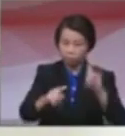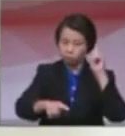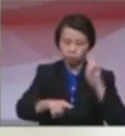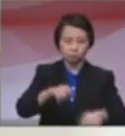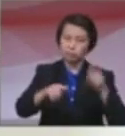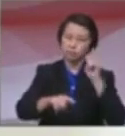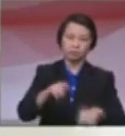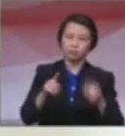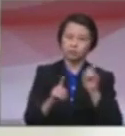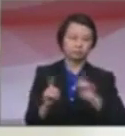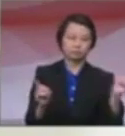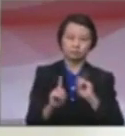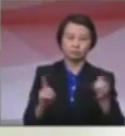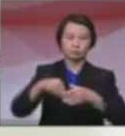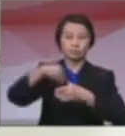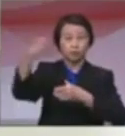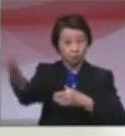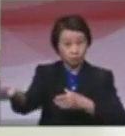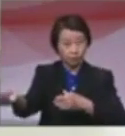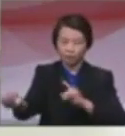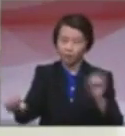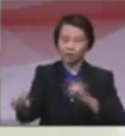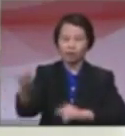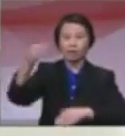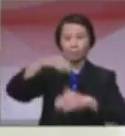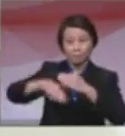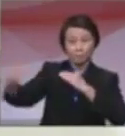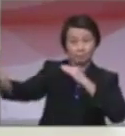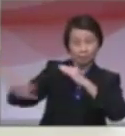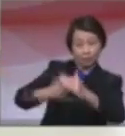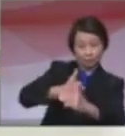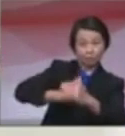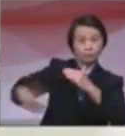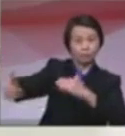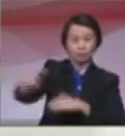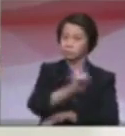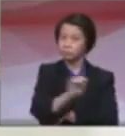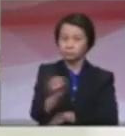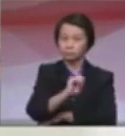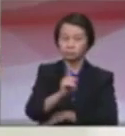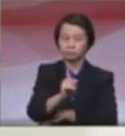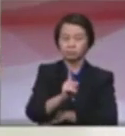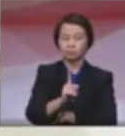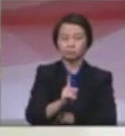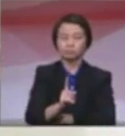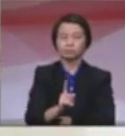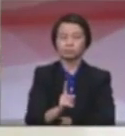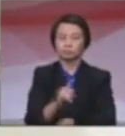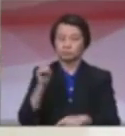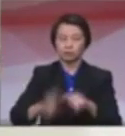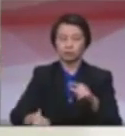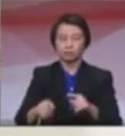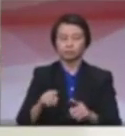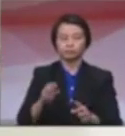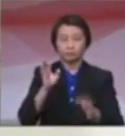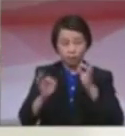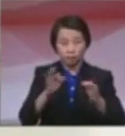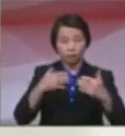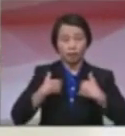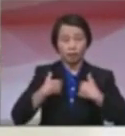dibenarkan keluar masuk daripada kawasan PKPD kecuali